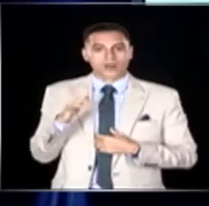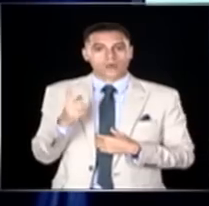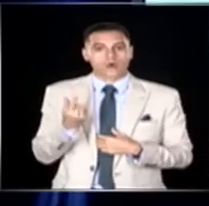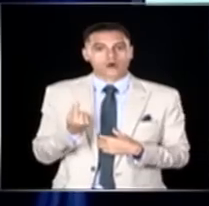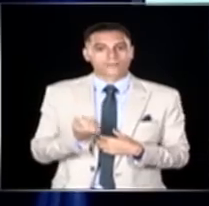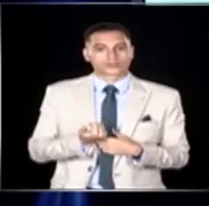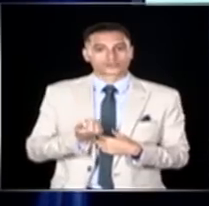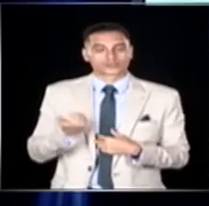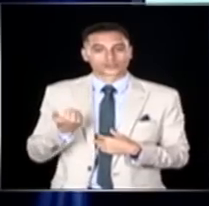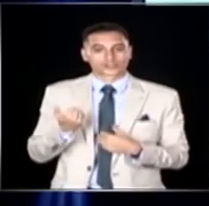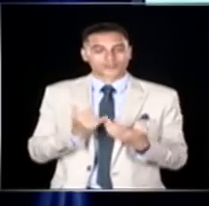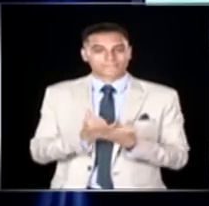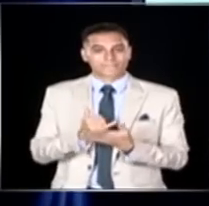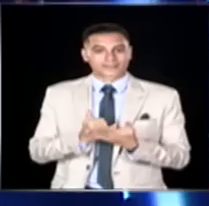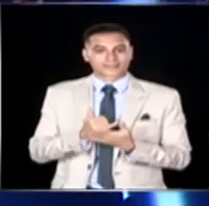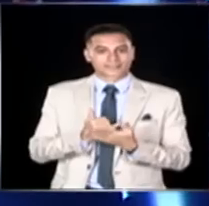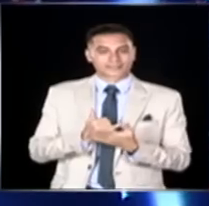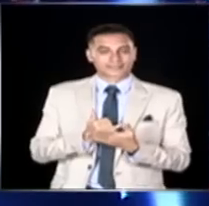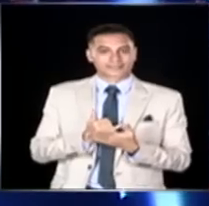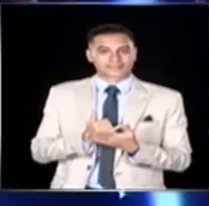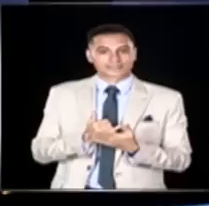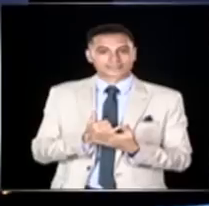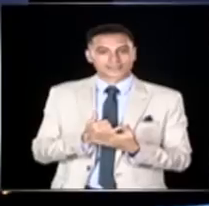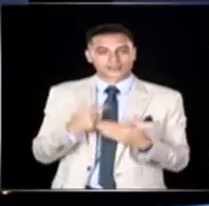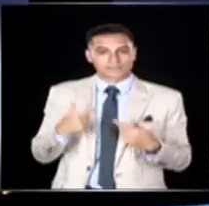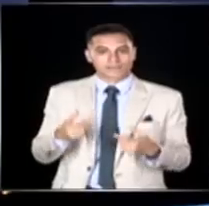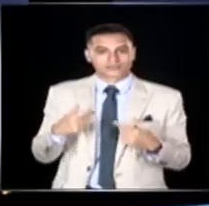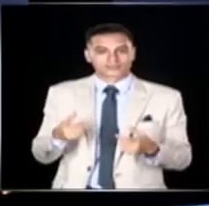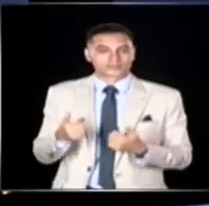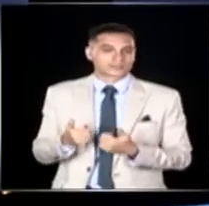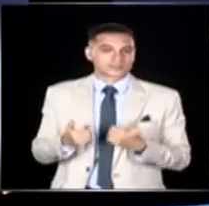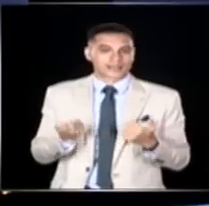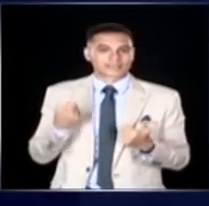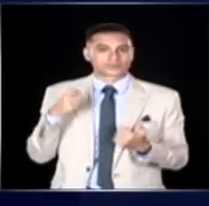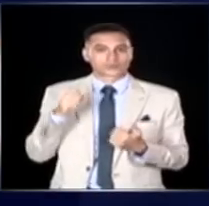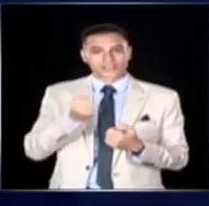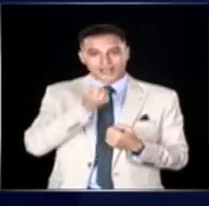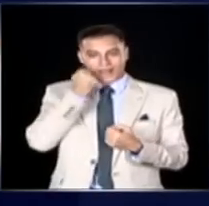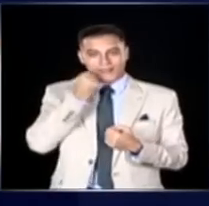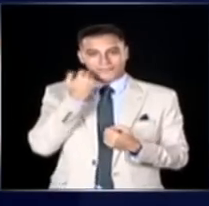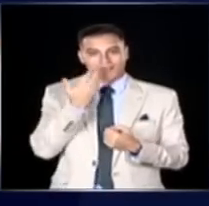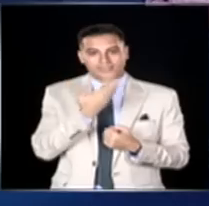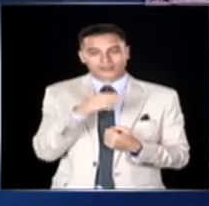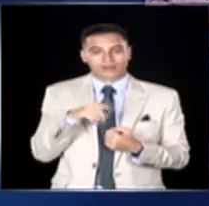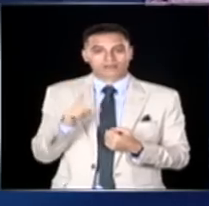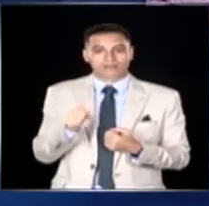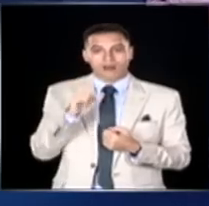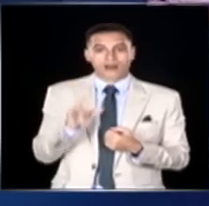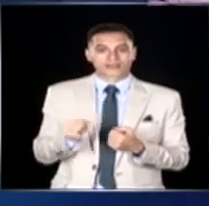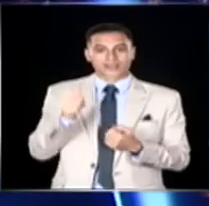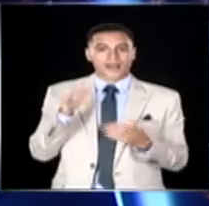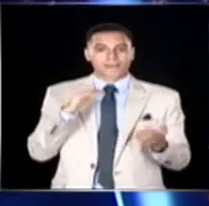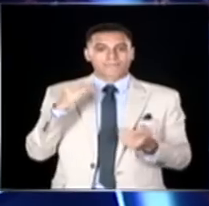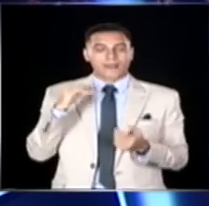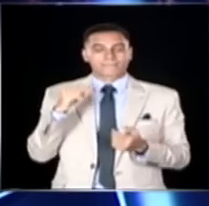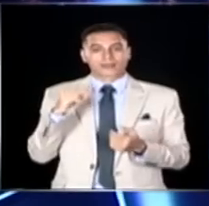115 الشيماء القاهره، 95 مغاغه المنيا. رانيا، رانيا محمد، اتفضلي يا